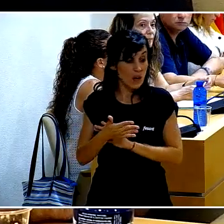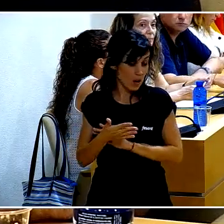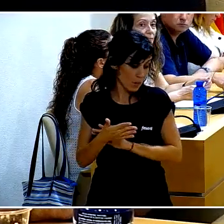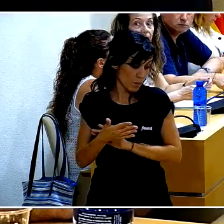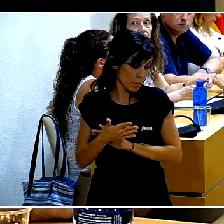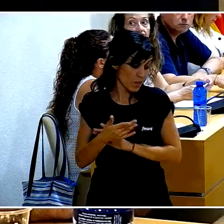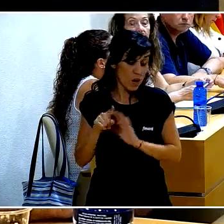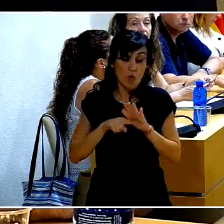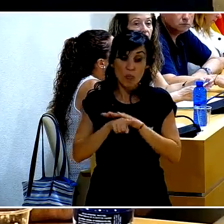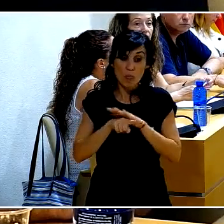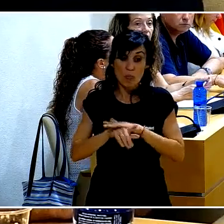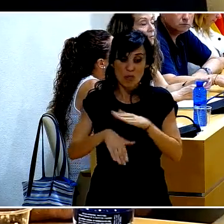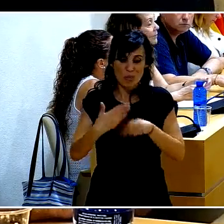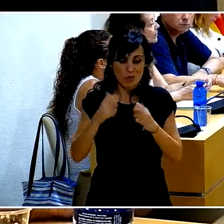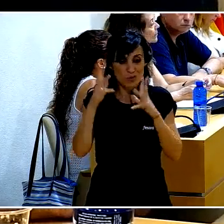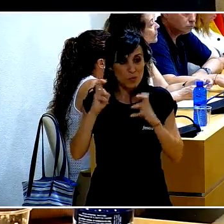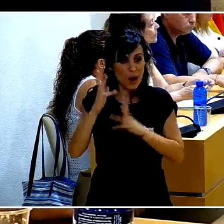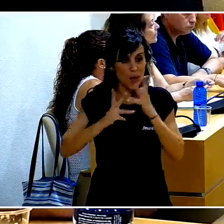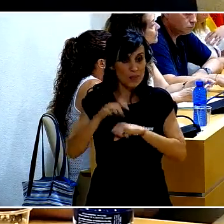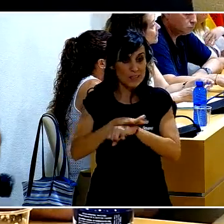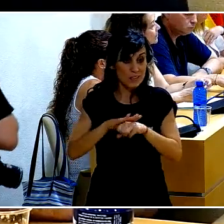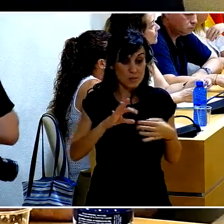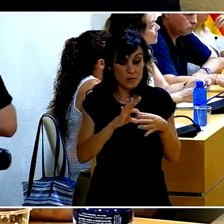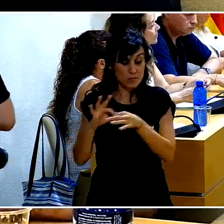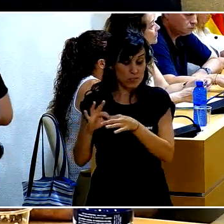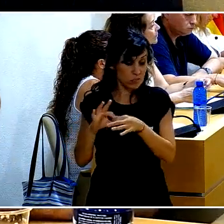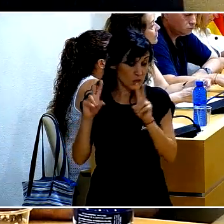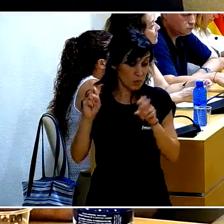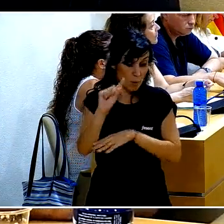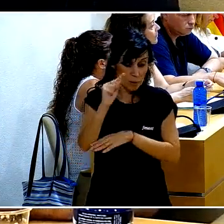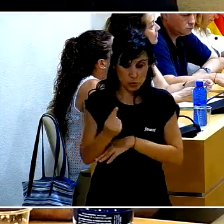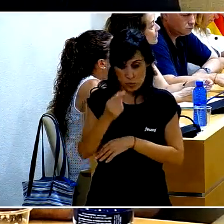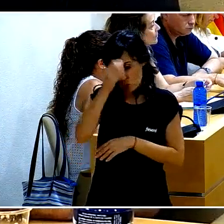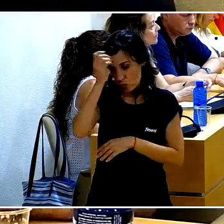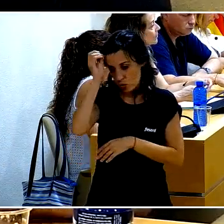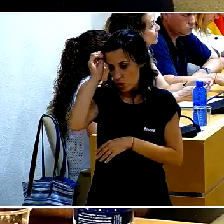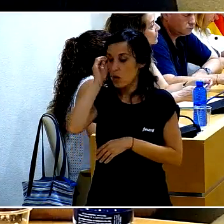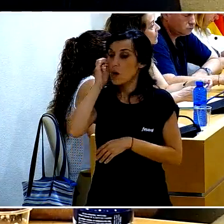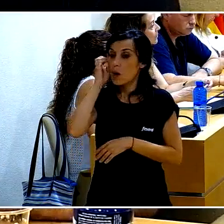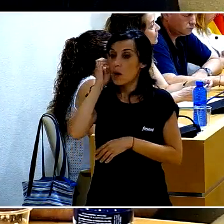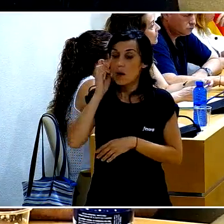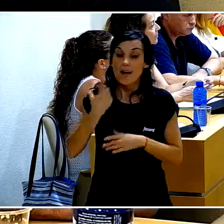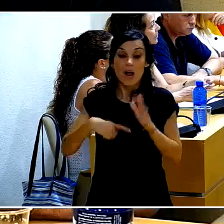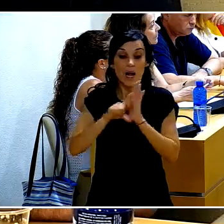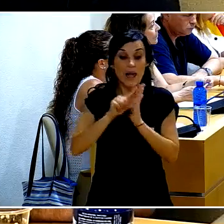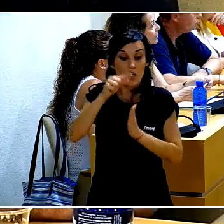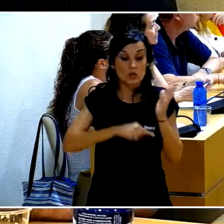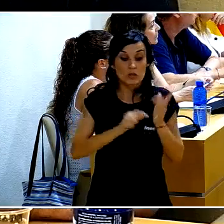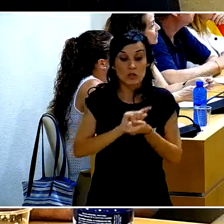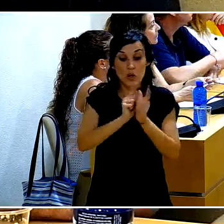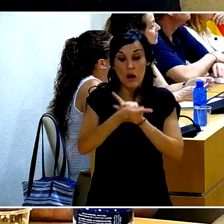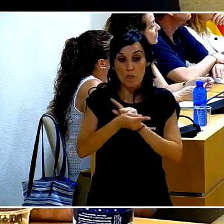els procediments administratius relatius a el pressupost. No? Ha canviat la llei de contractació